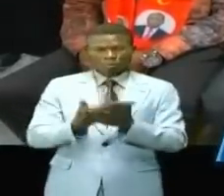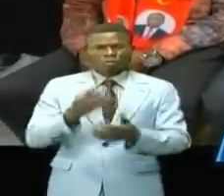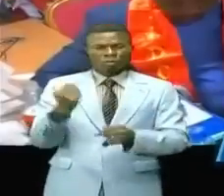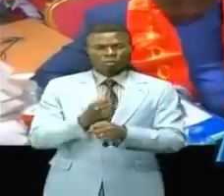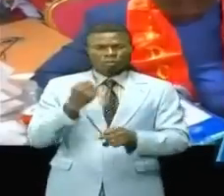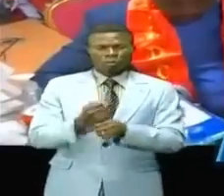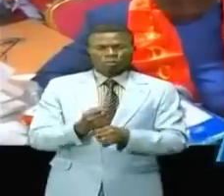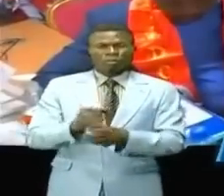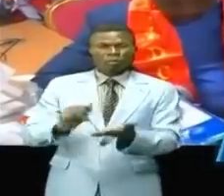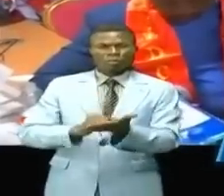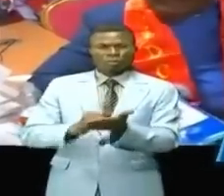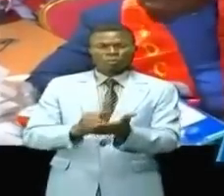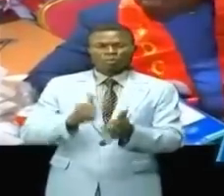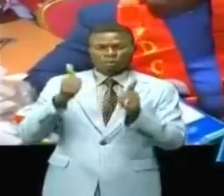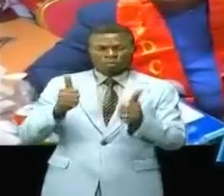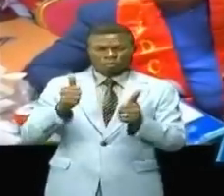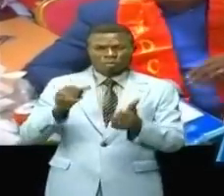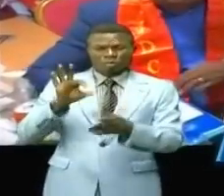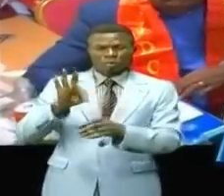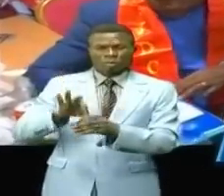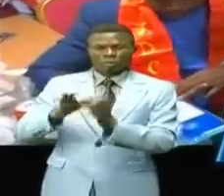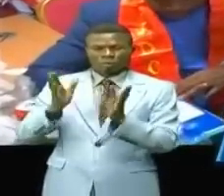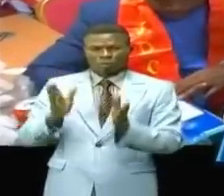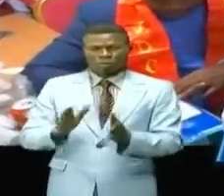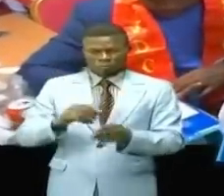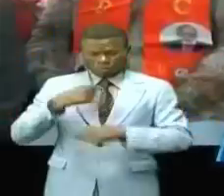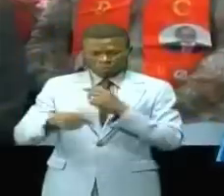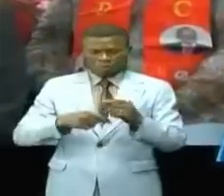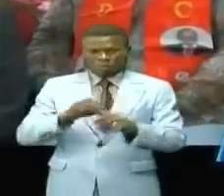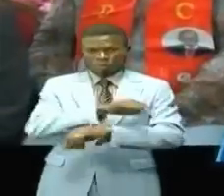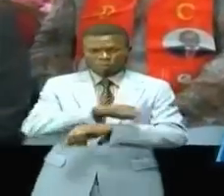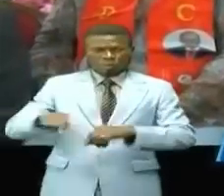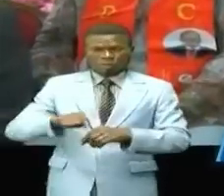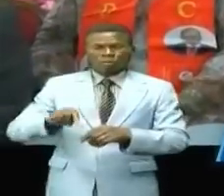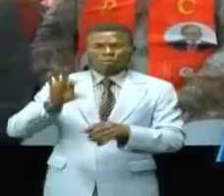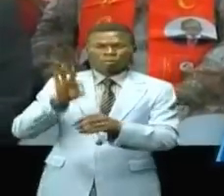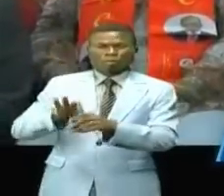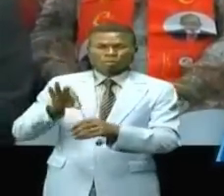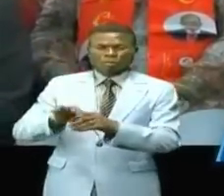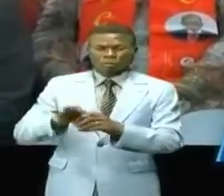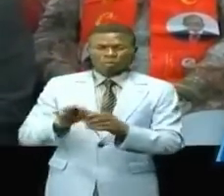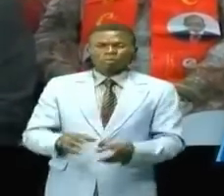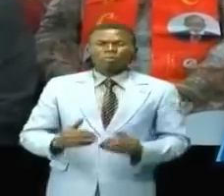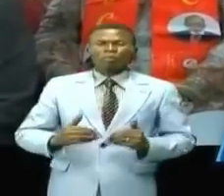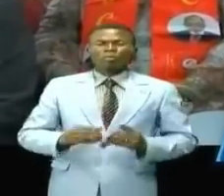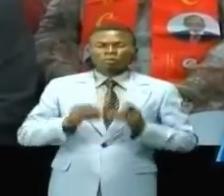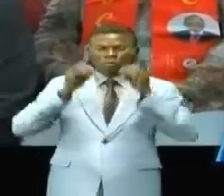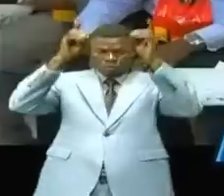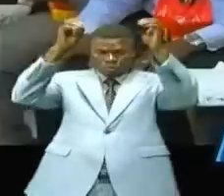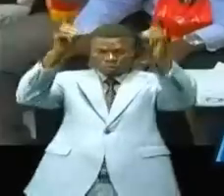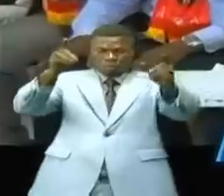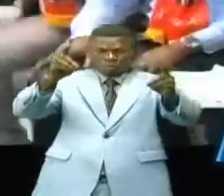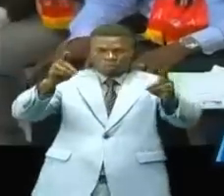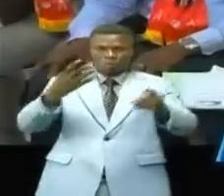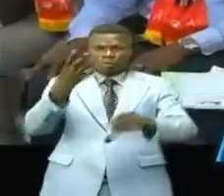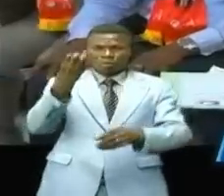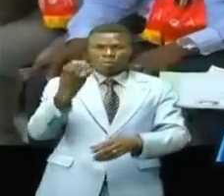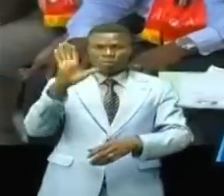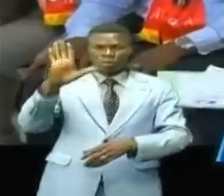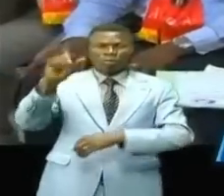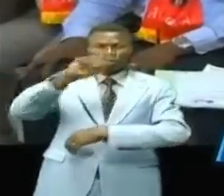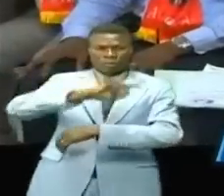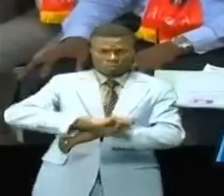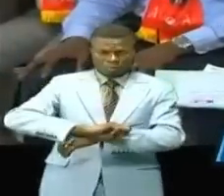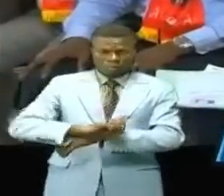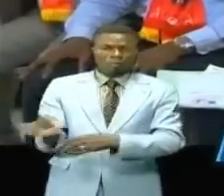processus d'enrôlement des électeurs amorcé par la CENI et demandons le prolongement d'un délai d'au moins 45 jours